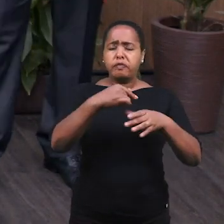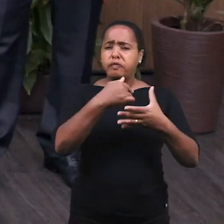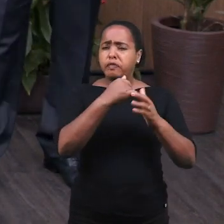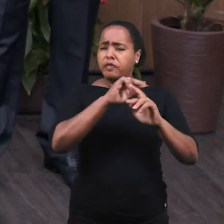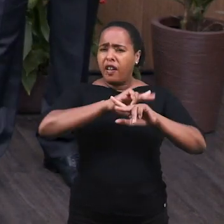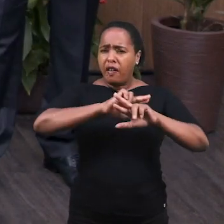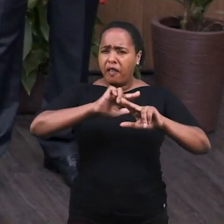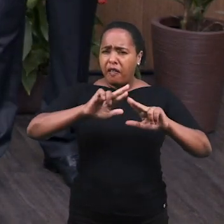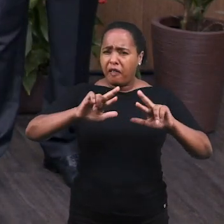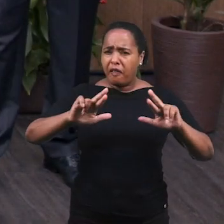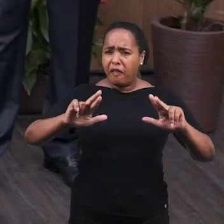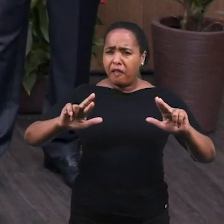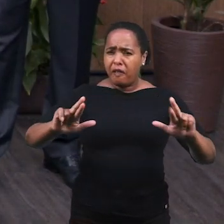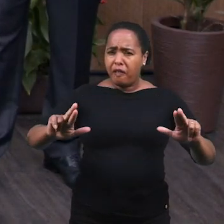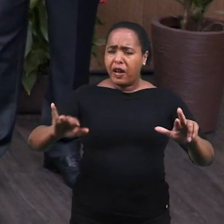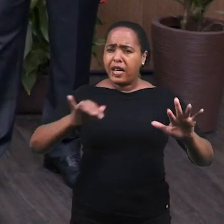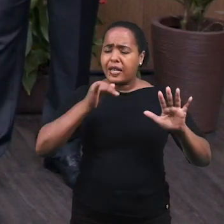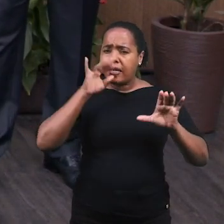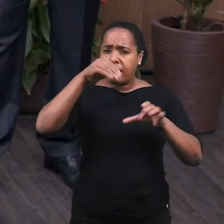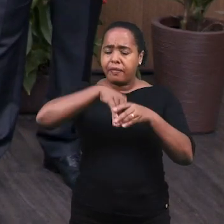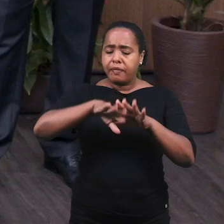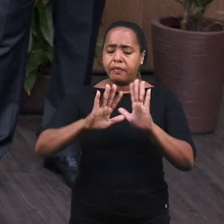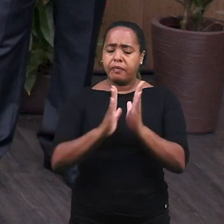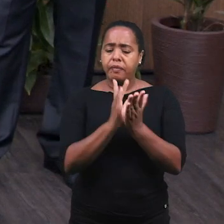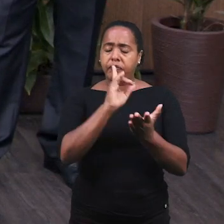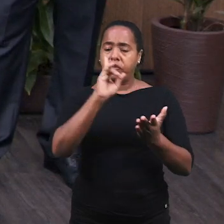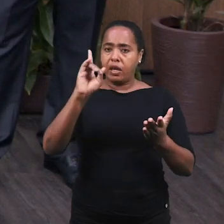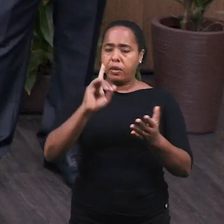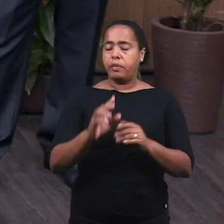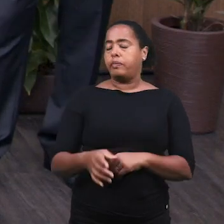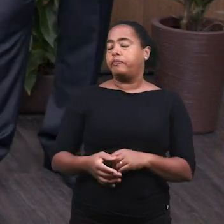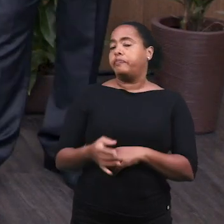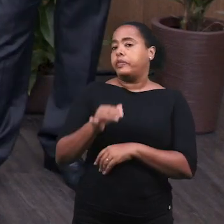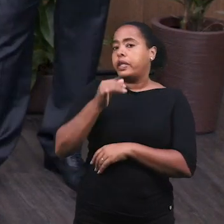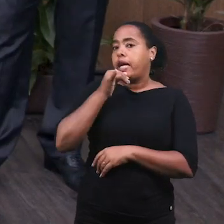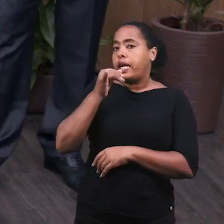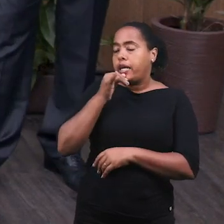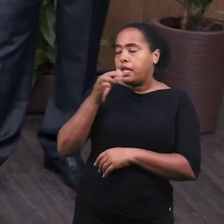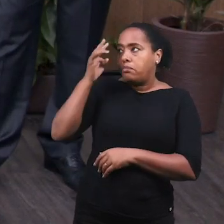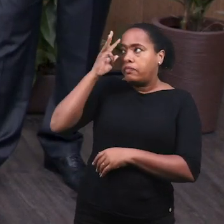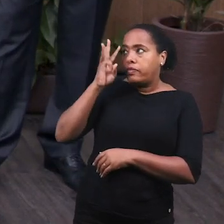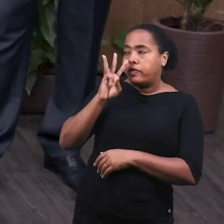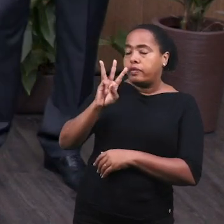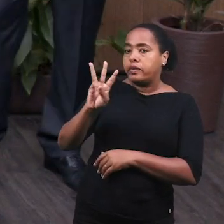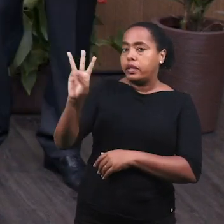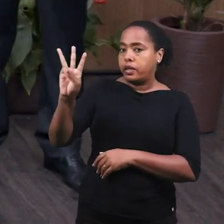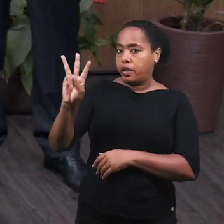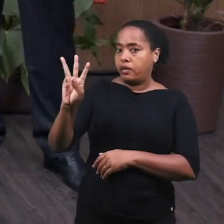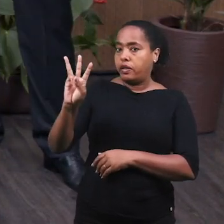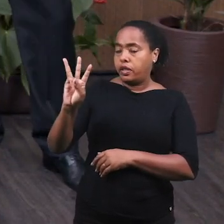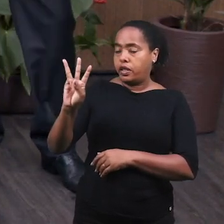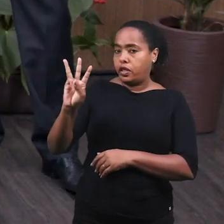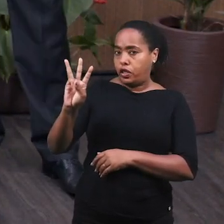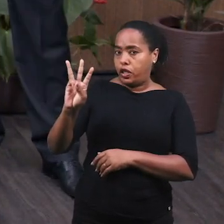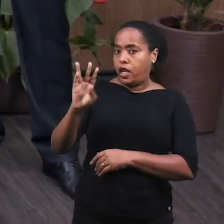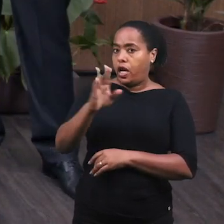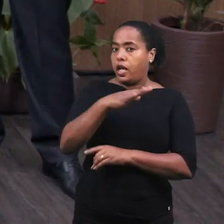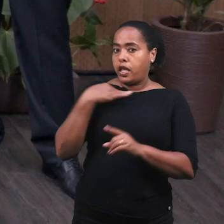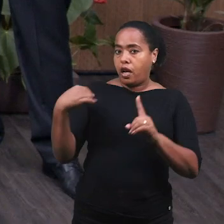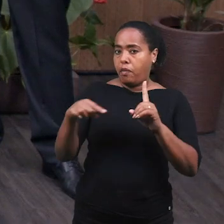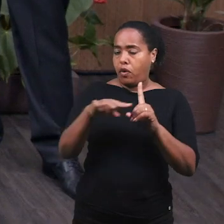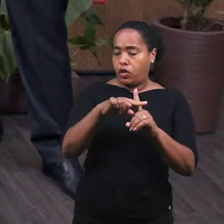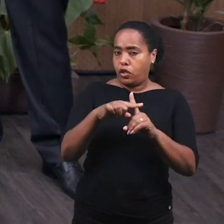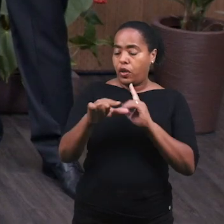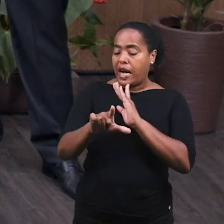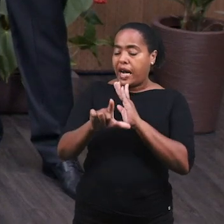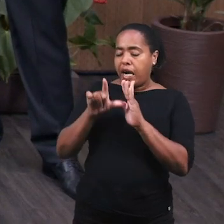во многих примерах и текстах библейских. Например, на третий день после смерти Иисуса,